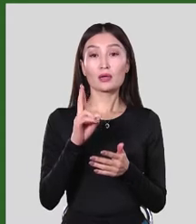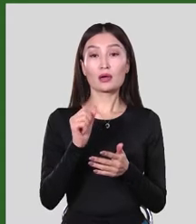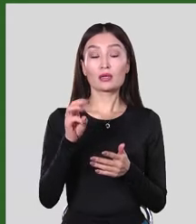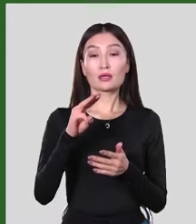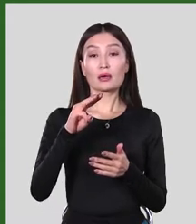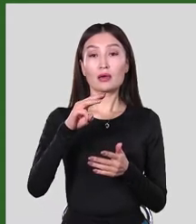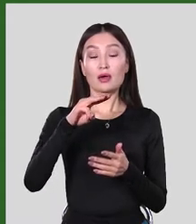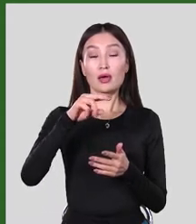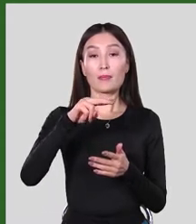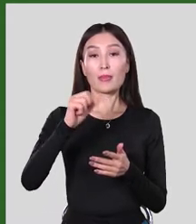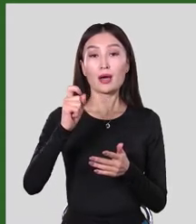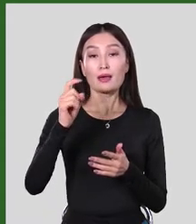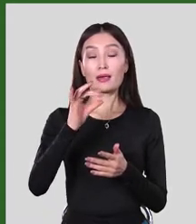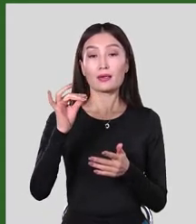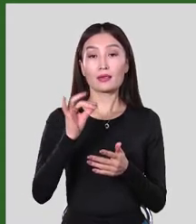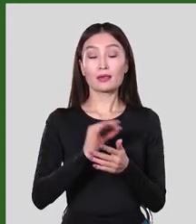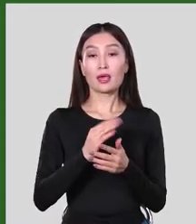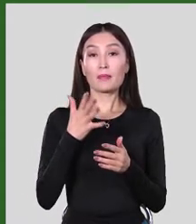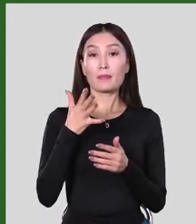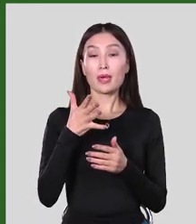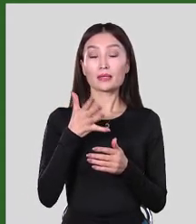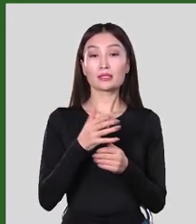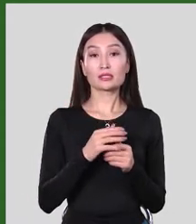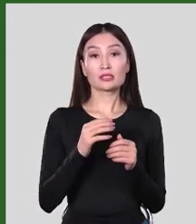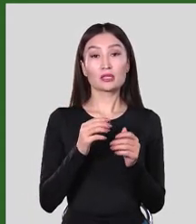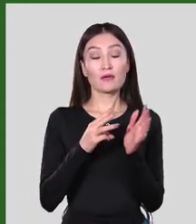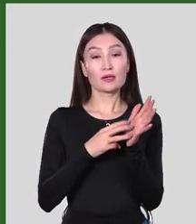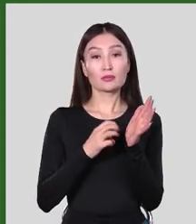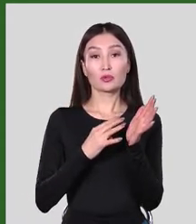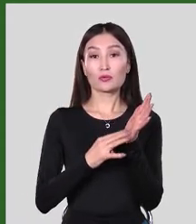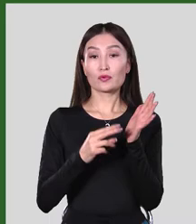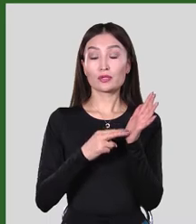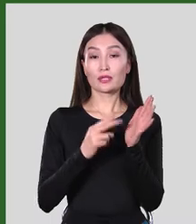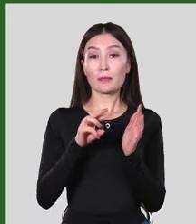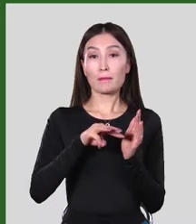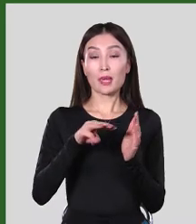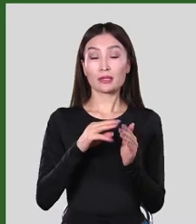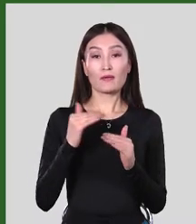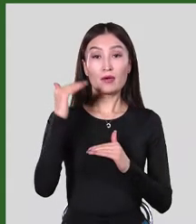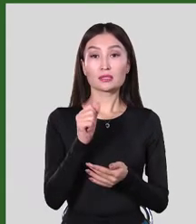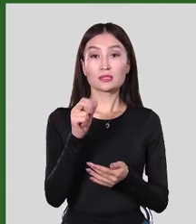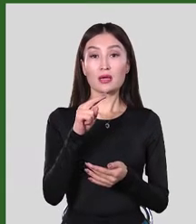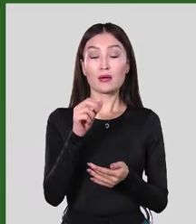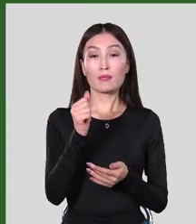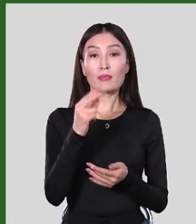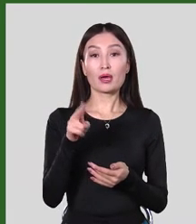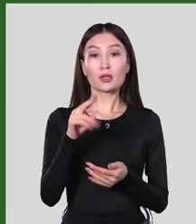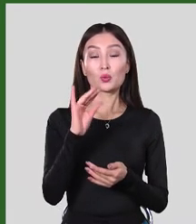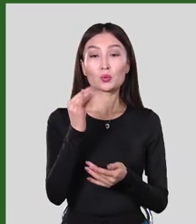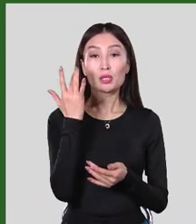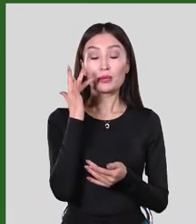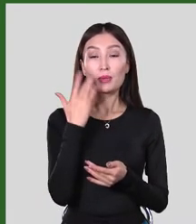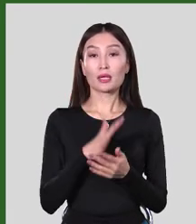в Эквадоре имеет высоту 5897 метров. В западной части Южной